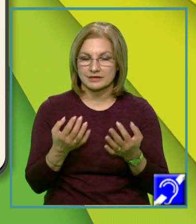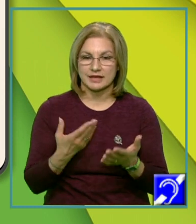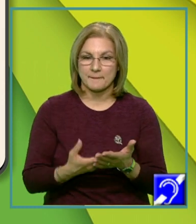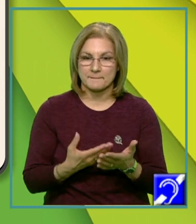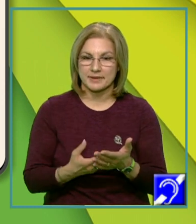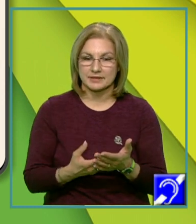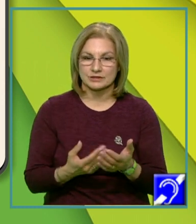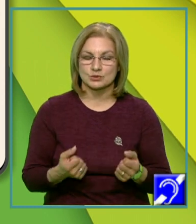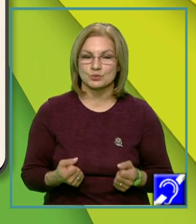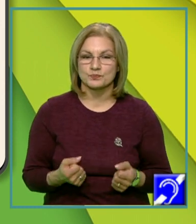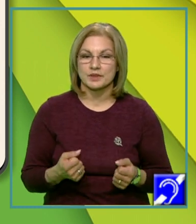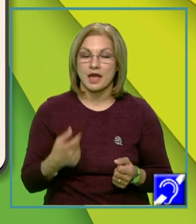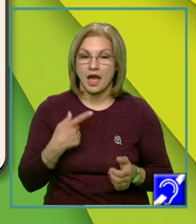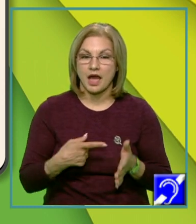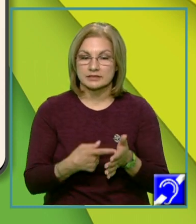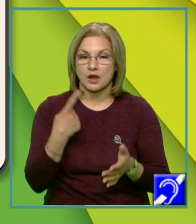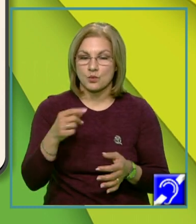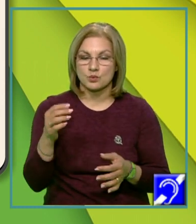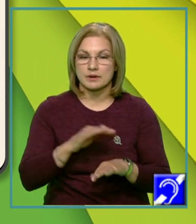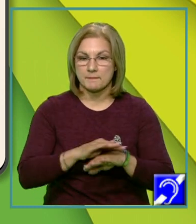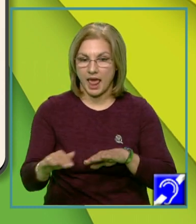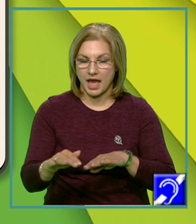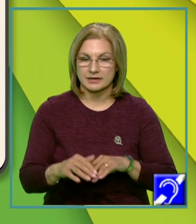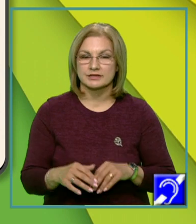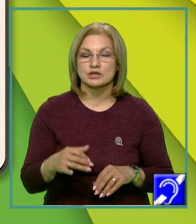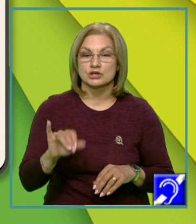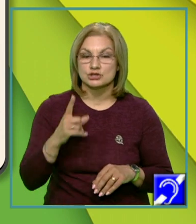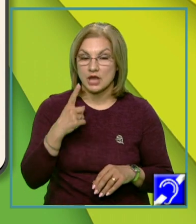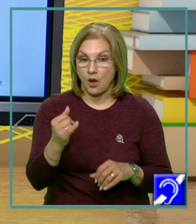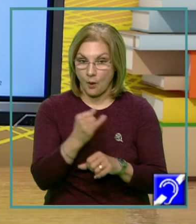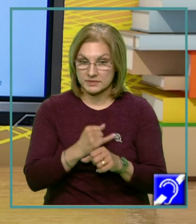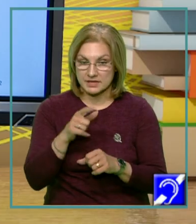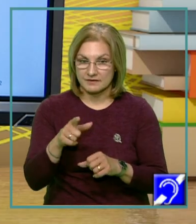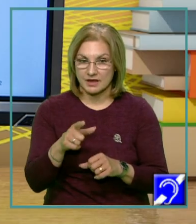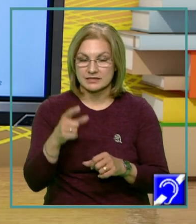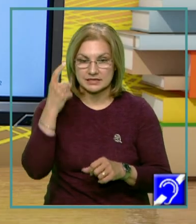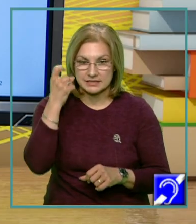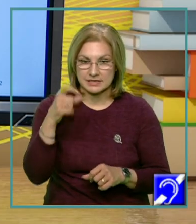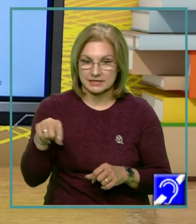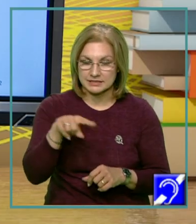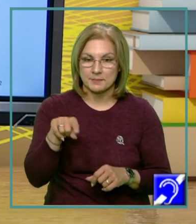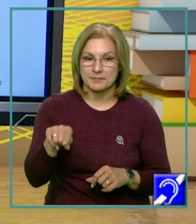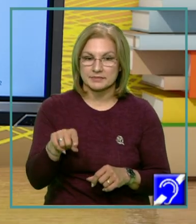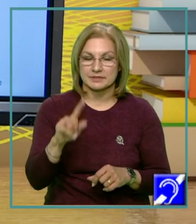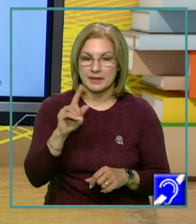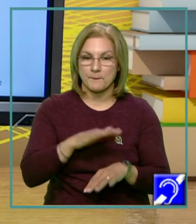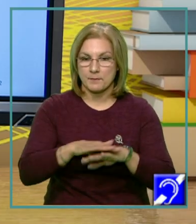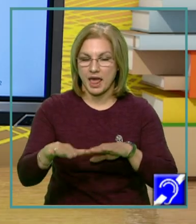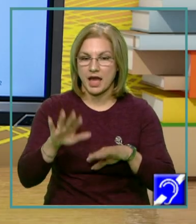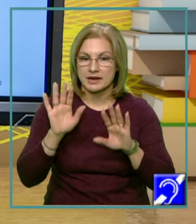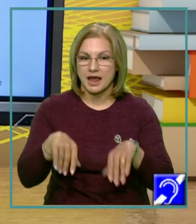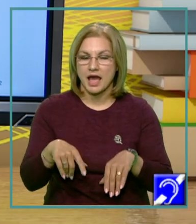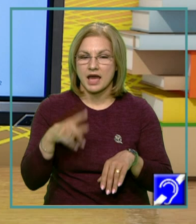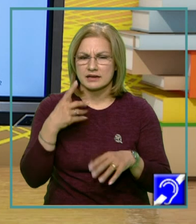a determina un plan iar ca observație de reținut planul conține o